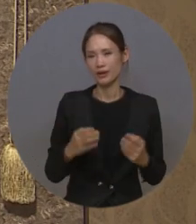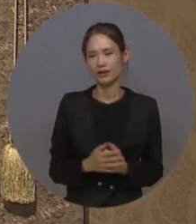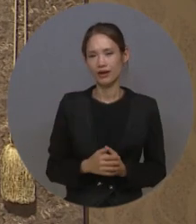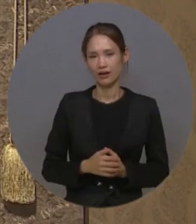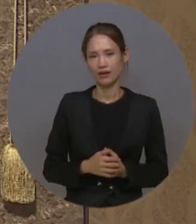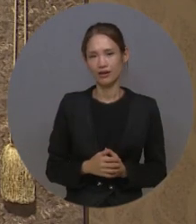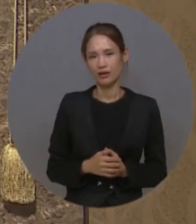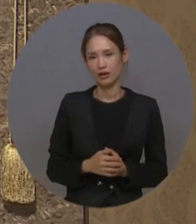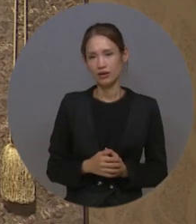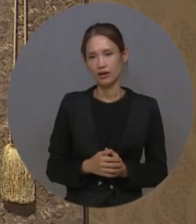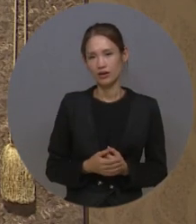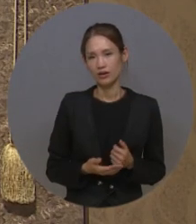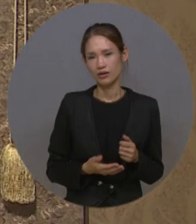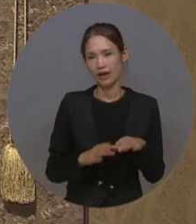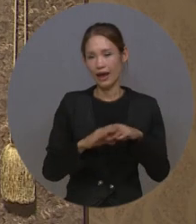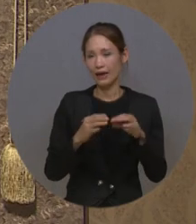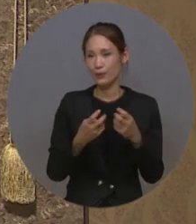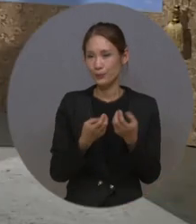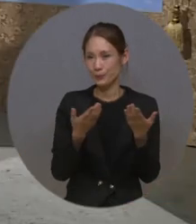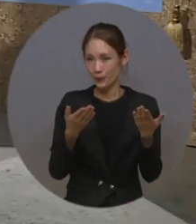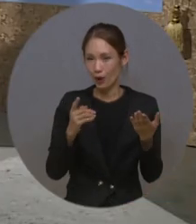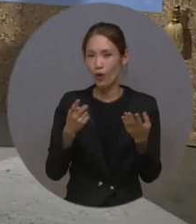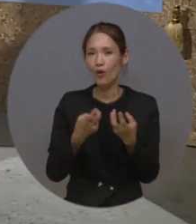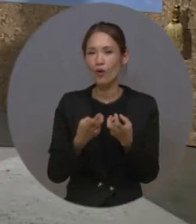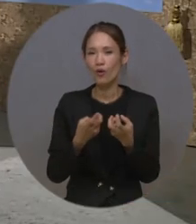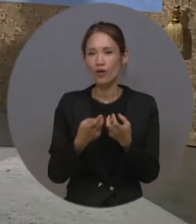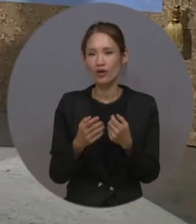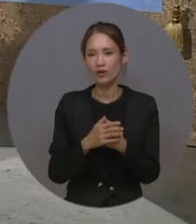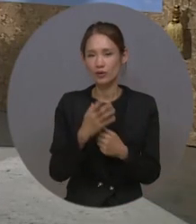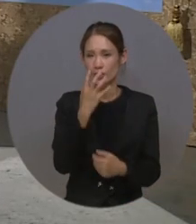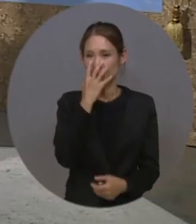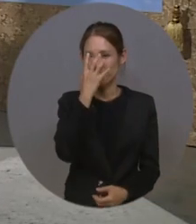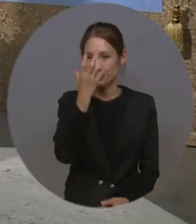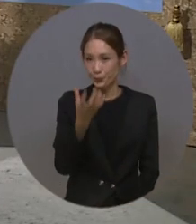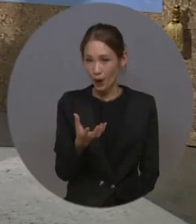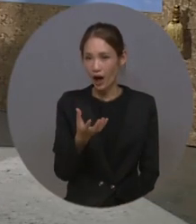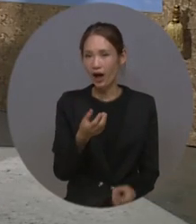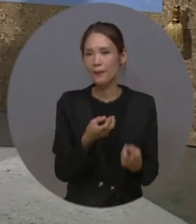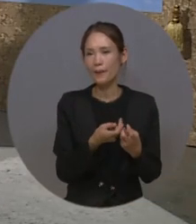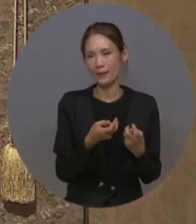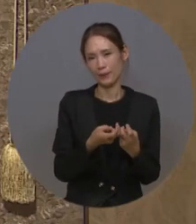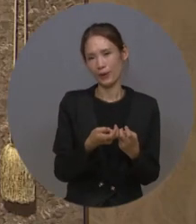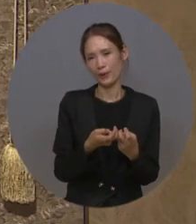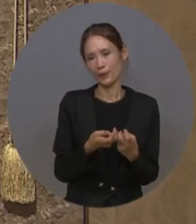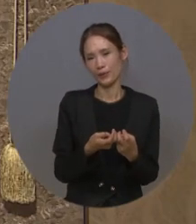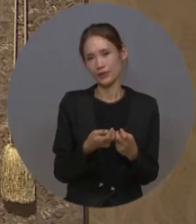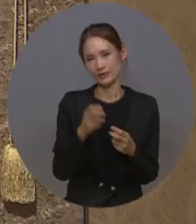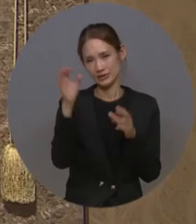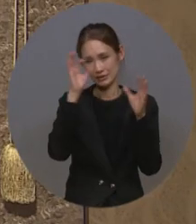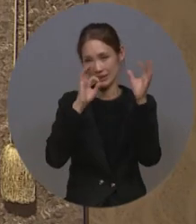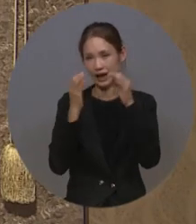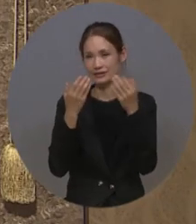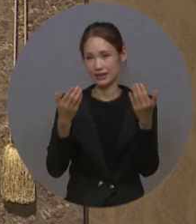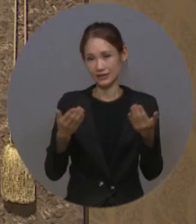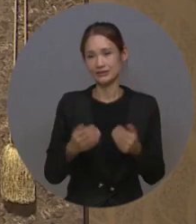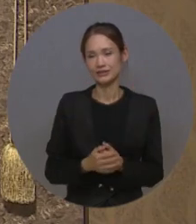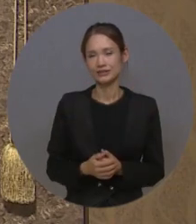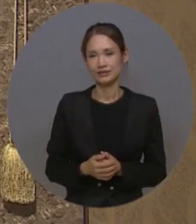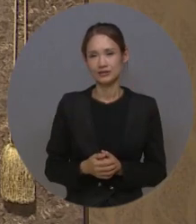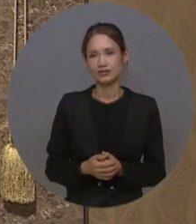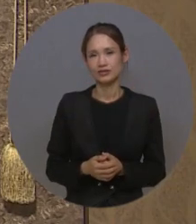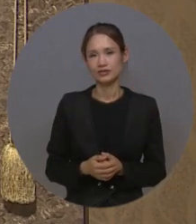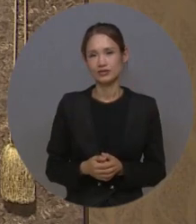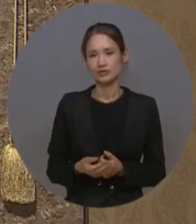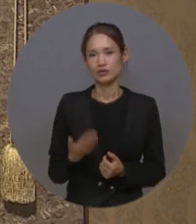그런 분들께는 어떤 해결책을 주시나요? 양압기를 벗을 수 있는 네. 방법을 찾아드리는 거죠. 네.